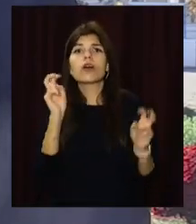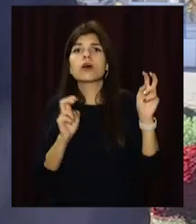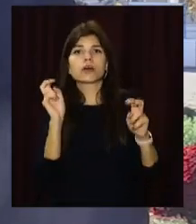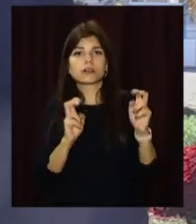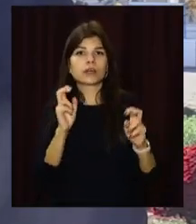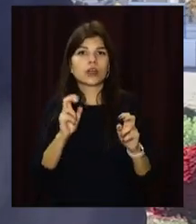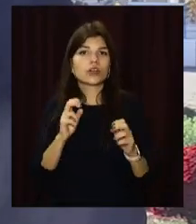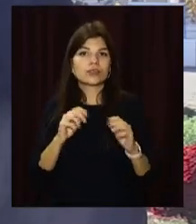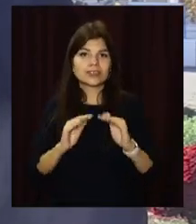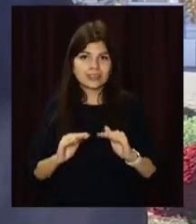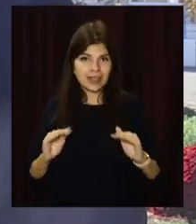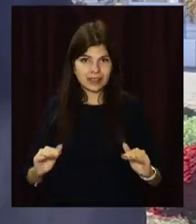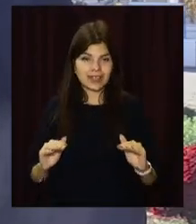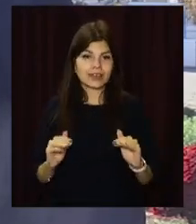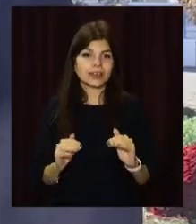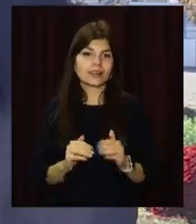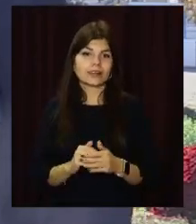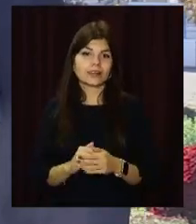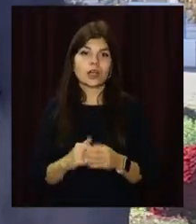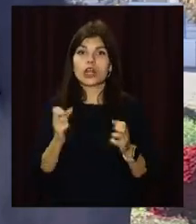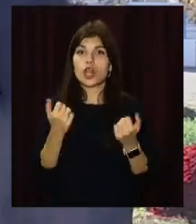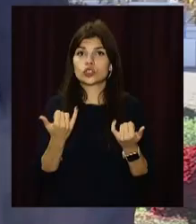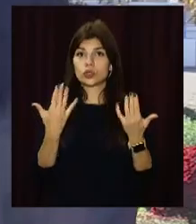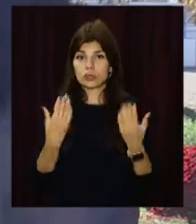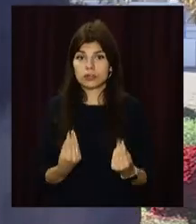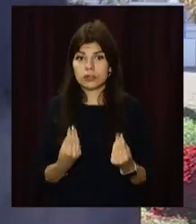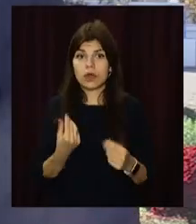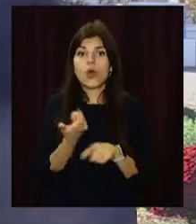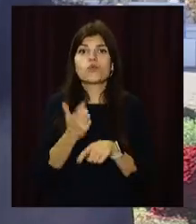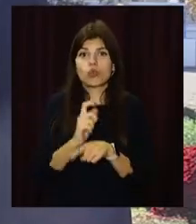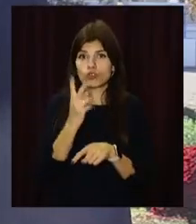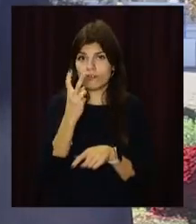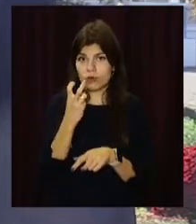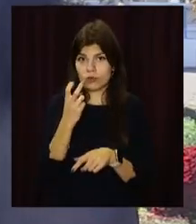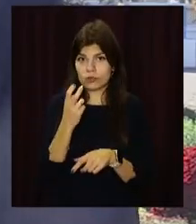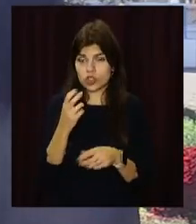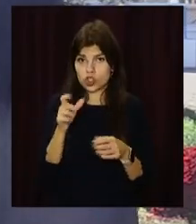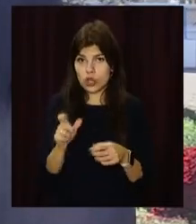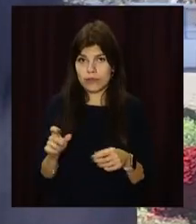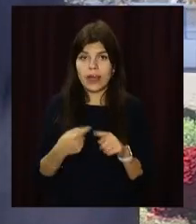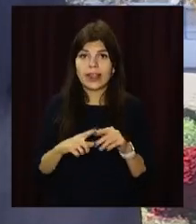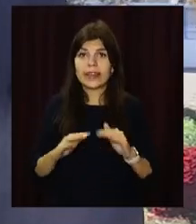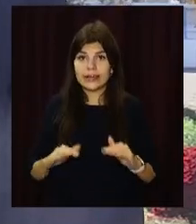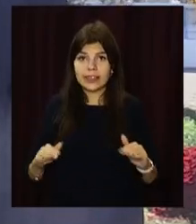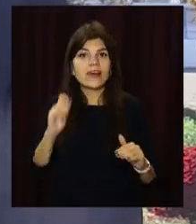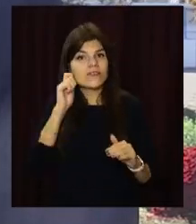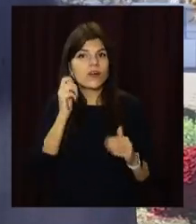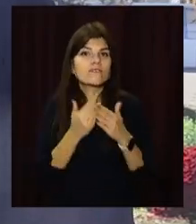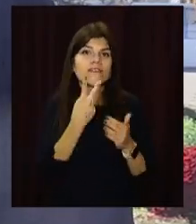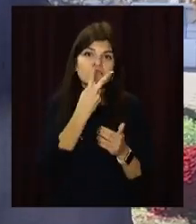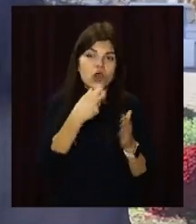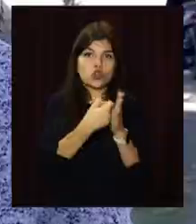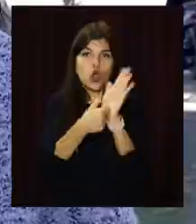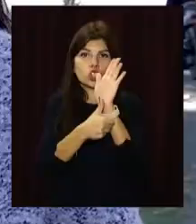відвідувачів дошкільного навчального закладу на сьогоднішній день більше 200 чоловік. Це діти віком від 2 до